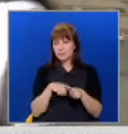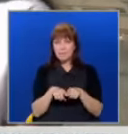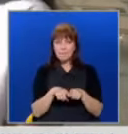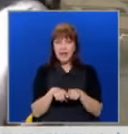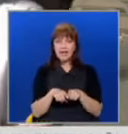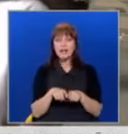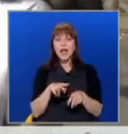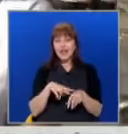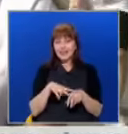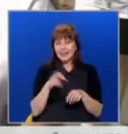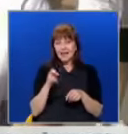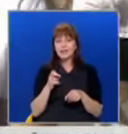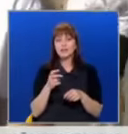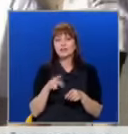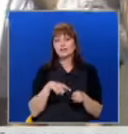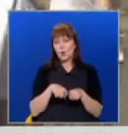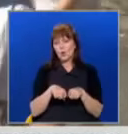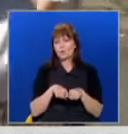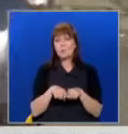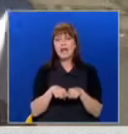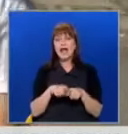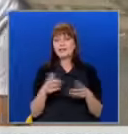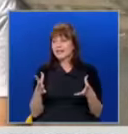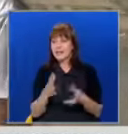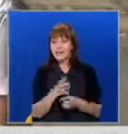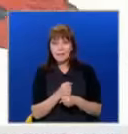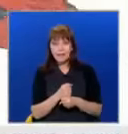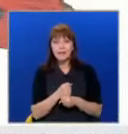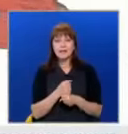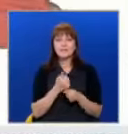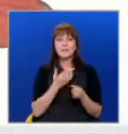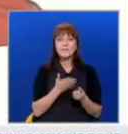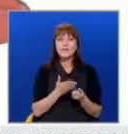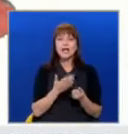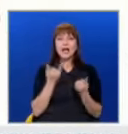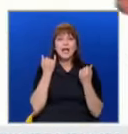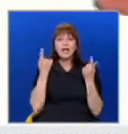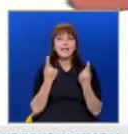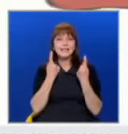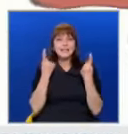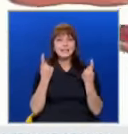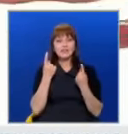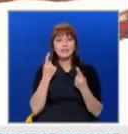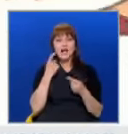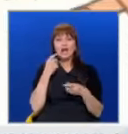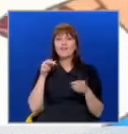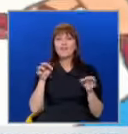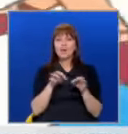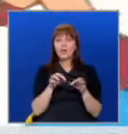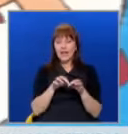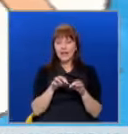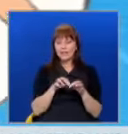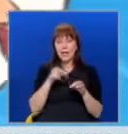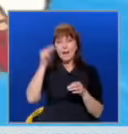Даже сключихме страхотни приятелства с нашите приятели от Македония. Инициативата е на Фондация Българска памет и доктор